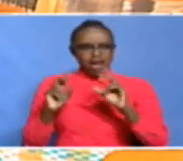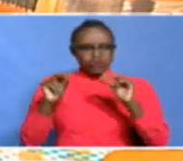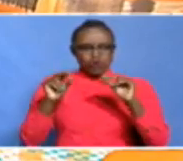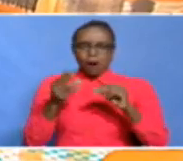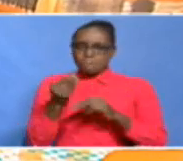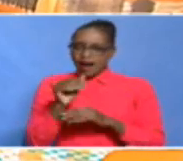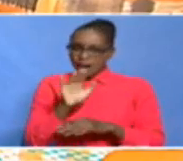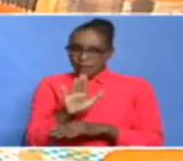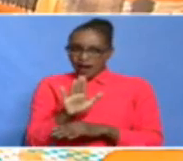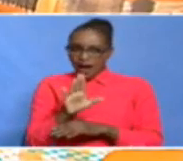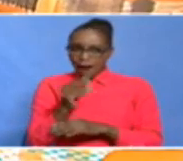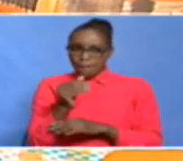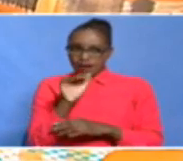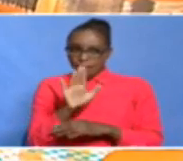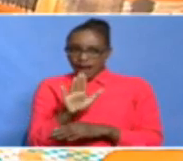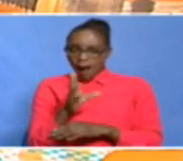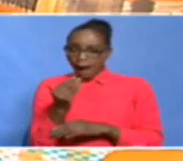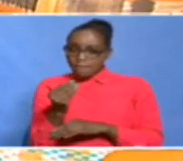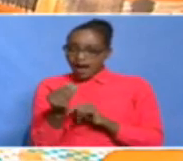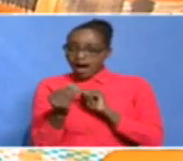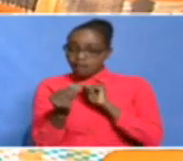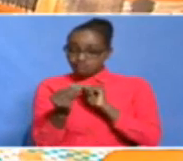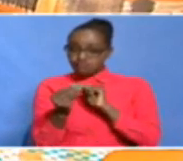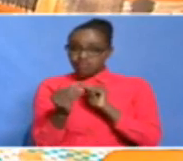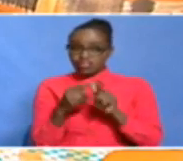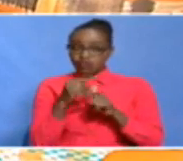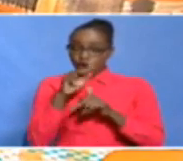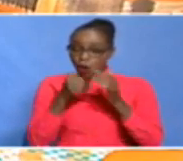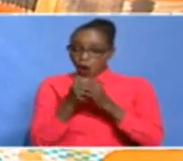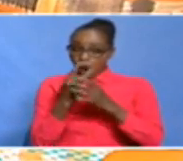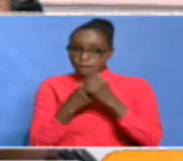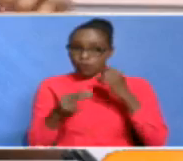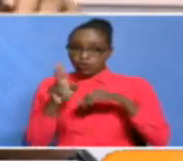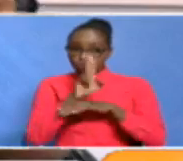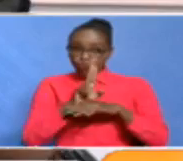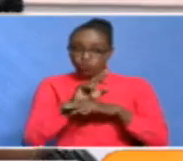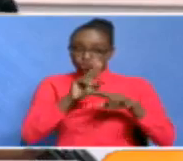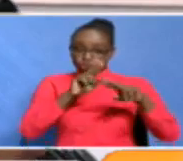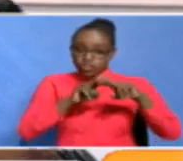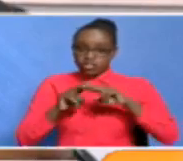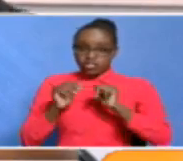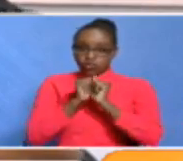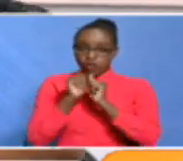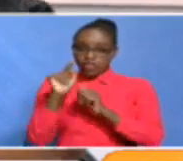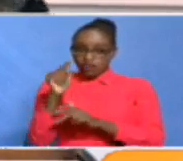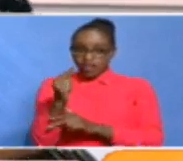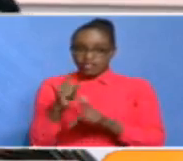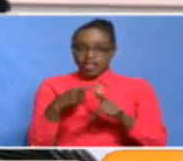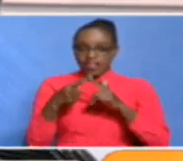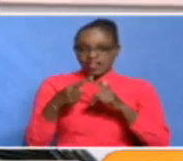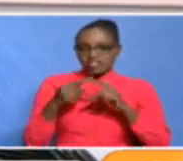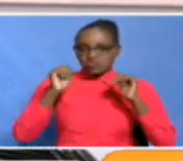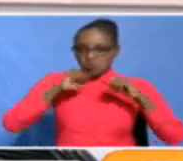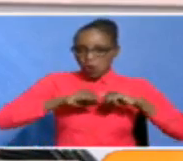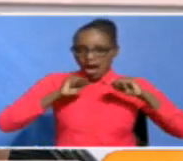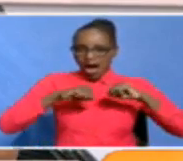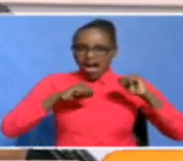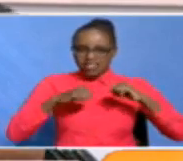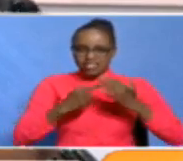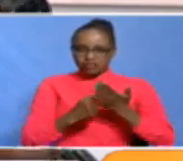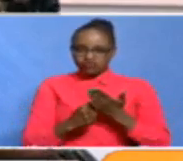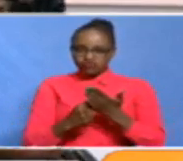zenu. Pesa zenu ni nyote. Unatumia. Mnaketi pamoja kwanza. Mnashauriana.